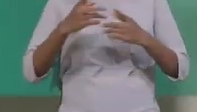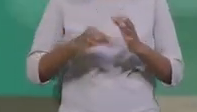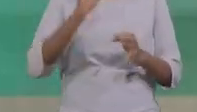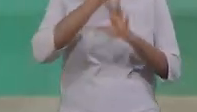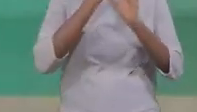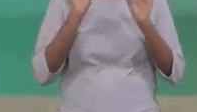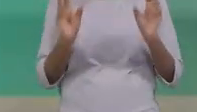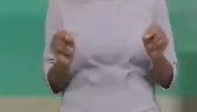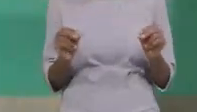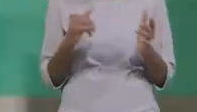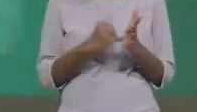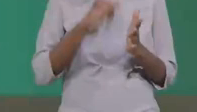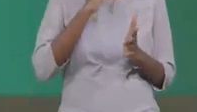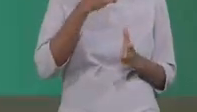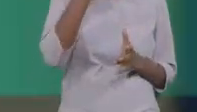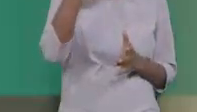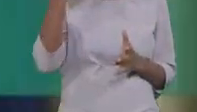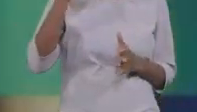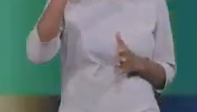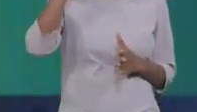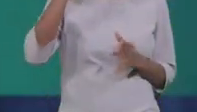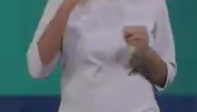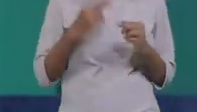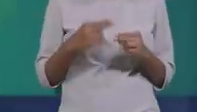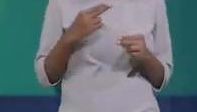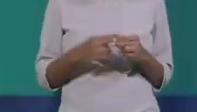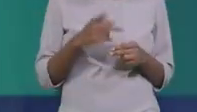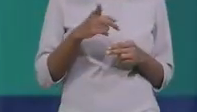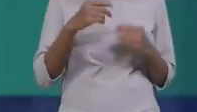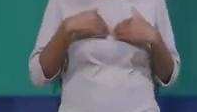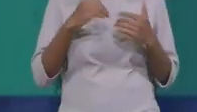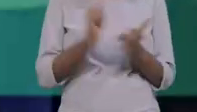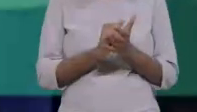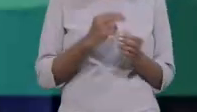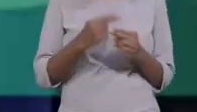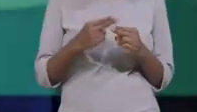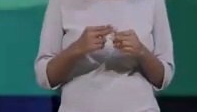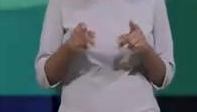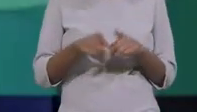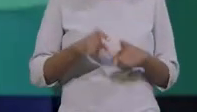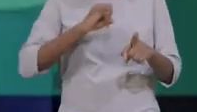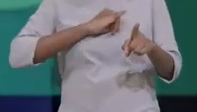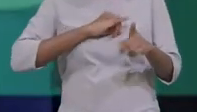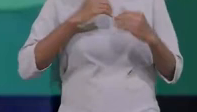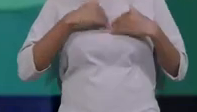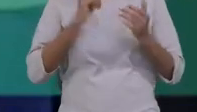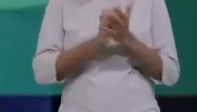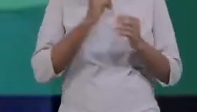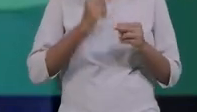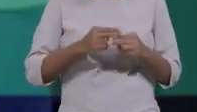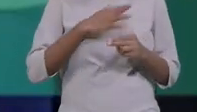non. C'est à cause de son nom. Tu as ce nom, comme moi aussi j'ai le